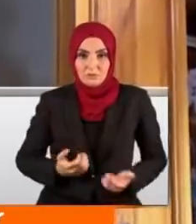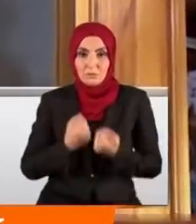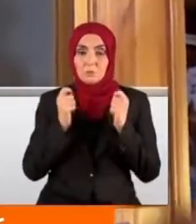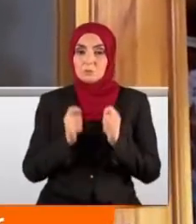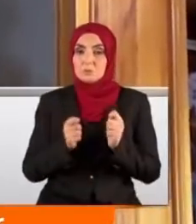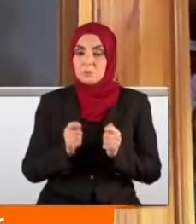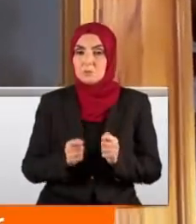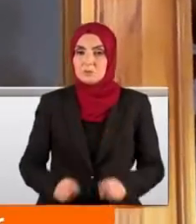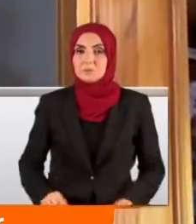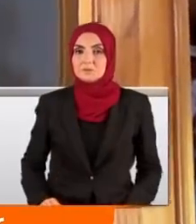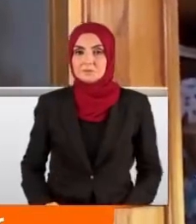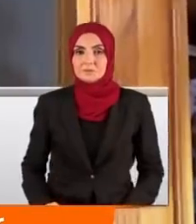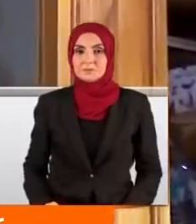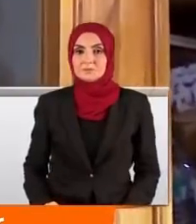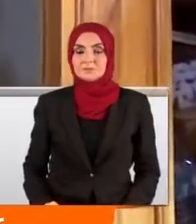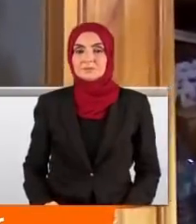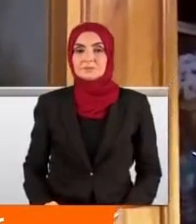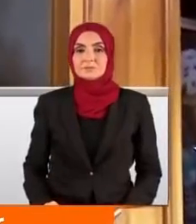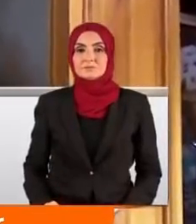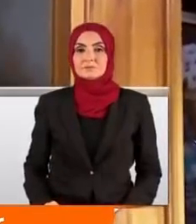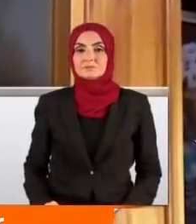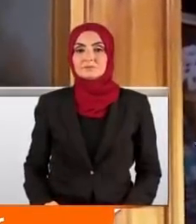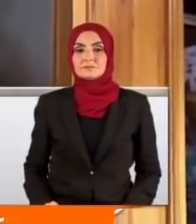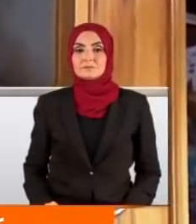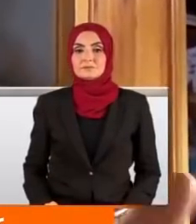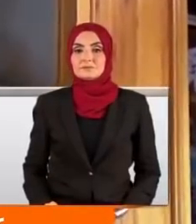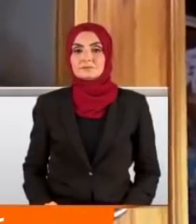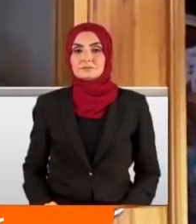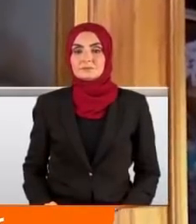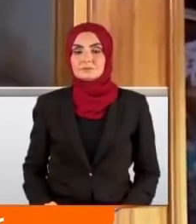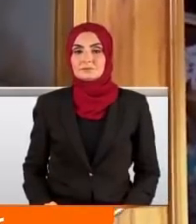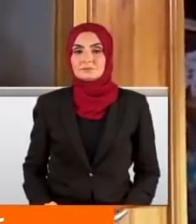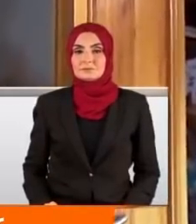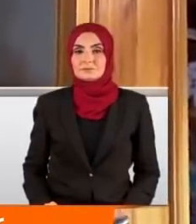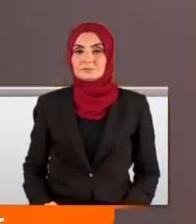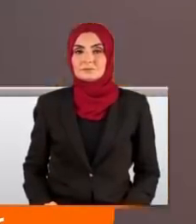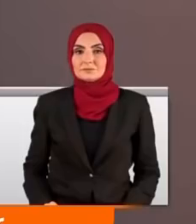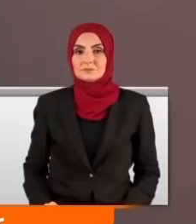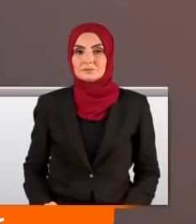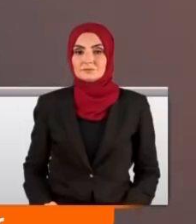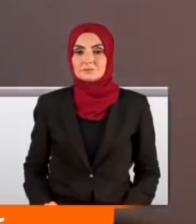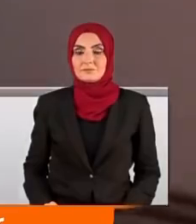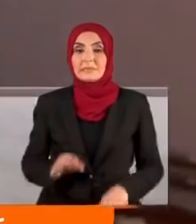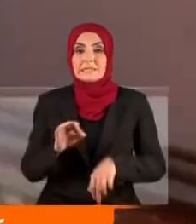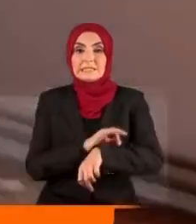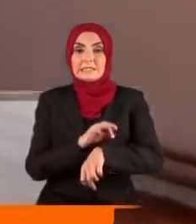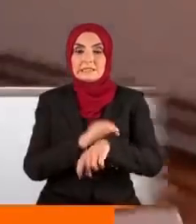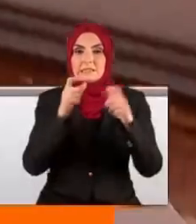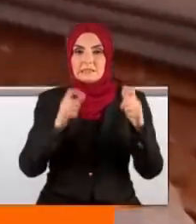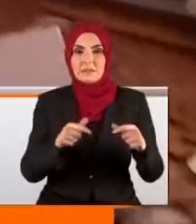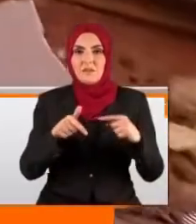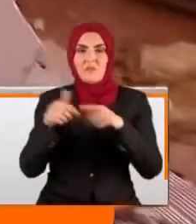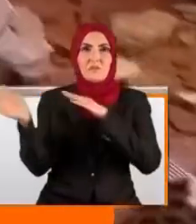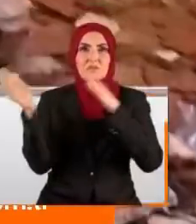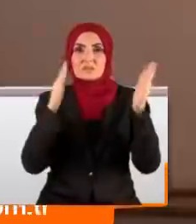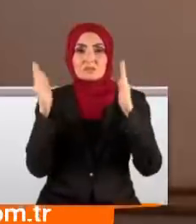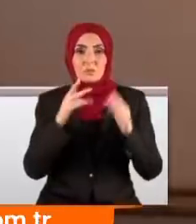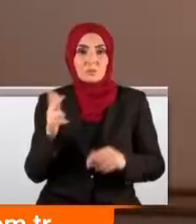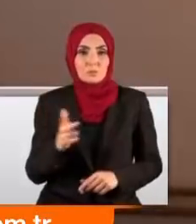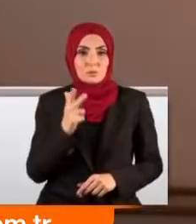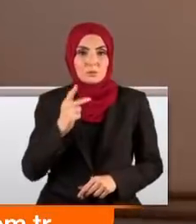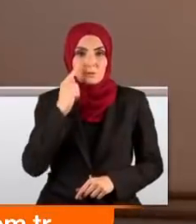başladığında arka balkona çıktık eşimle. Tam o sırada büyük bir gürültü koptu. Sarıyer'de fırtınanın şiddetiyle bir binadan